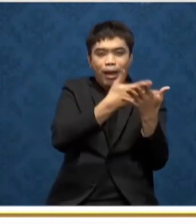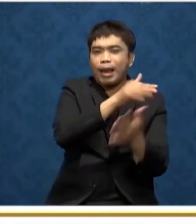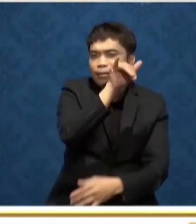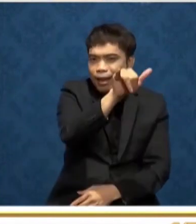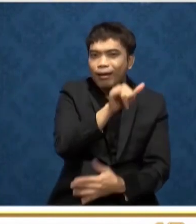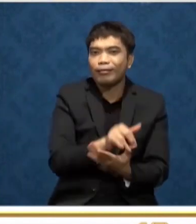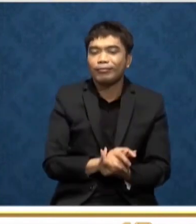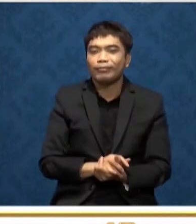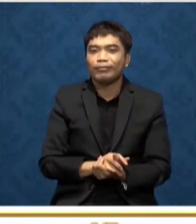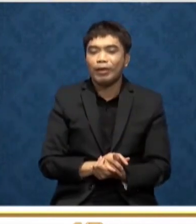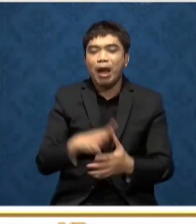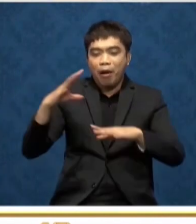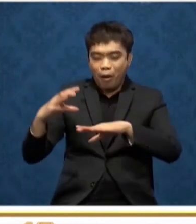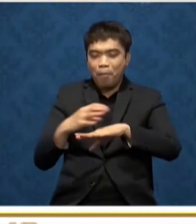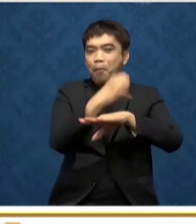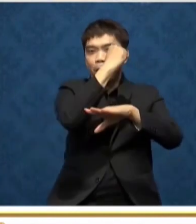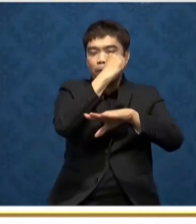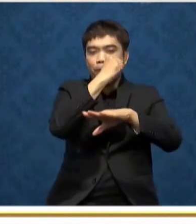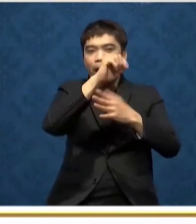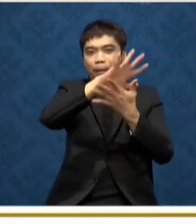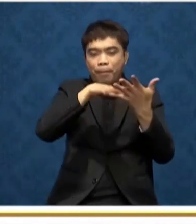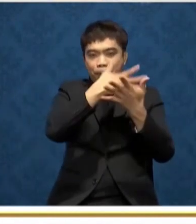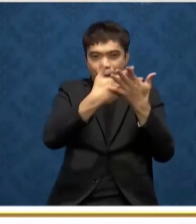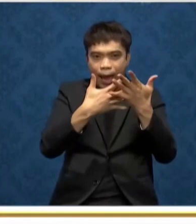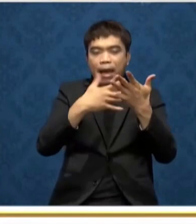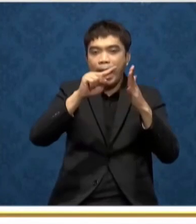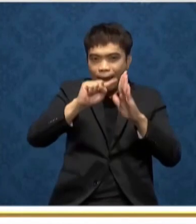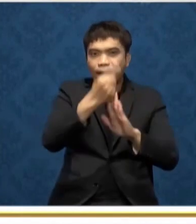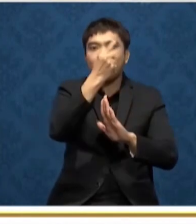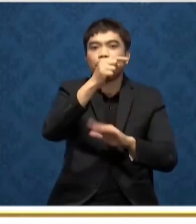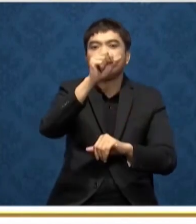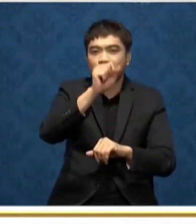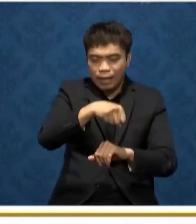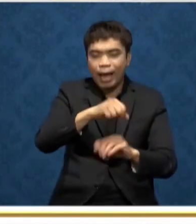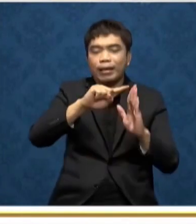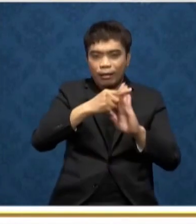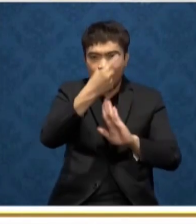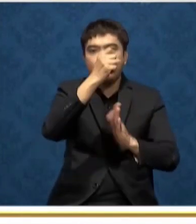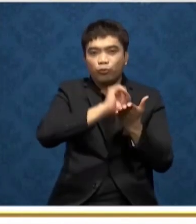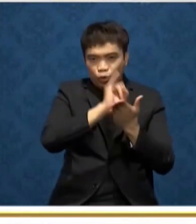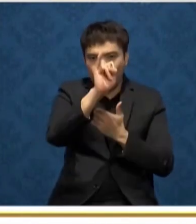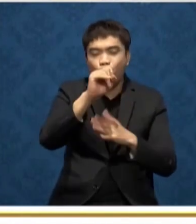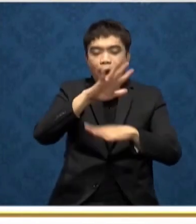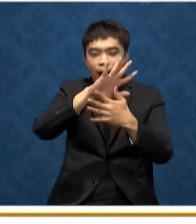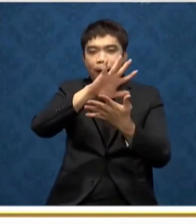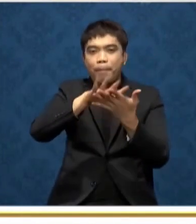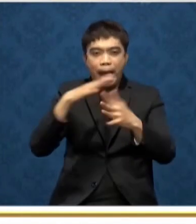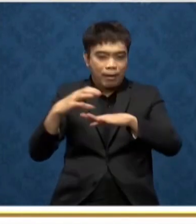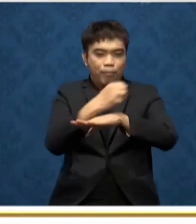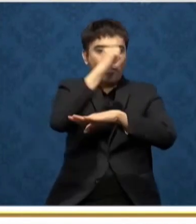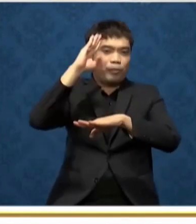การรฐปรหาจทำให้เกิดแผนประเทศฉบัปนี้ตัหากที่ทำให้การจริ FTA ที่สาหารfy